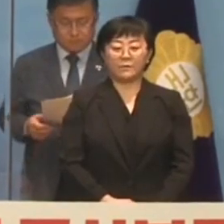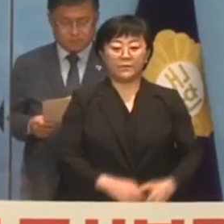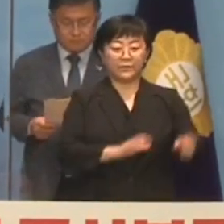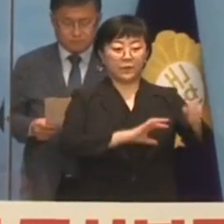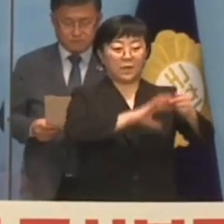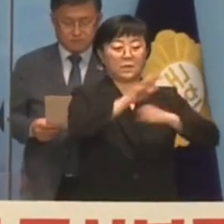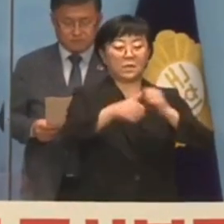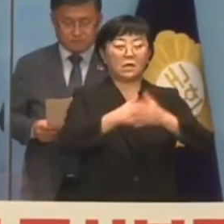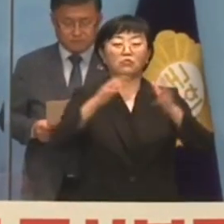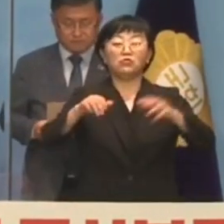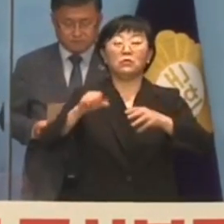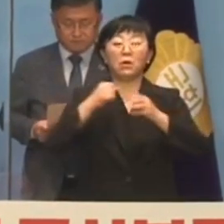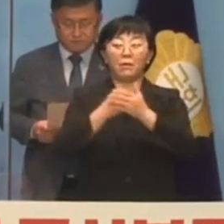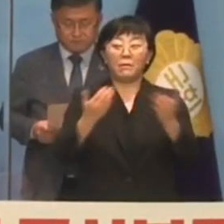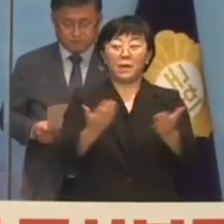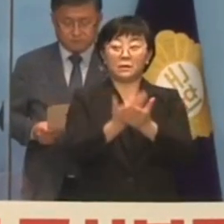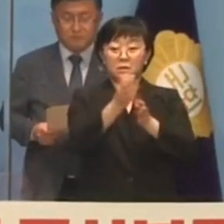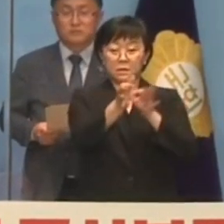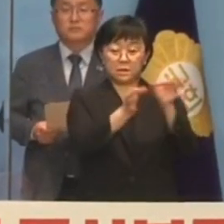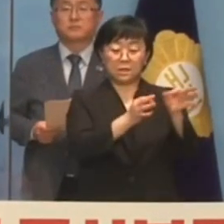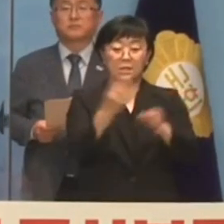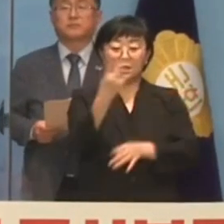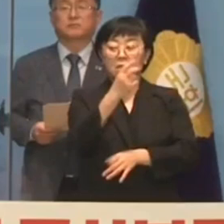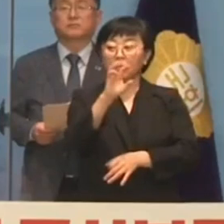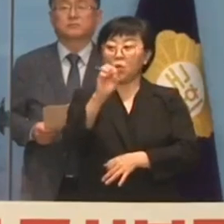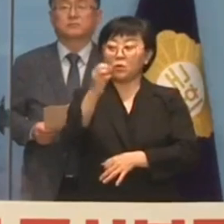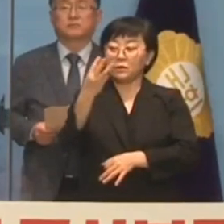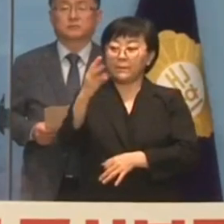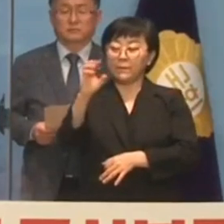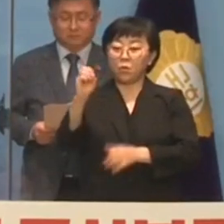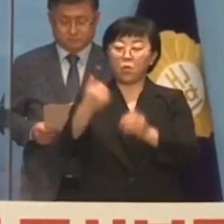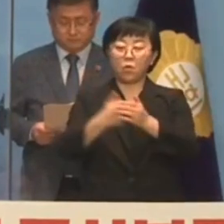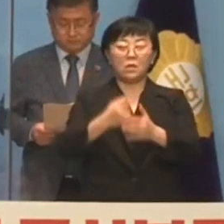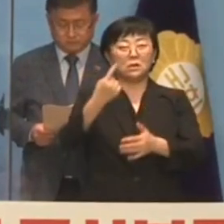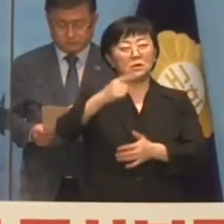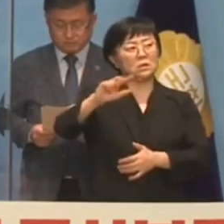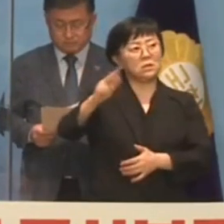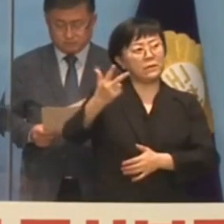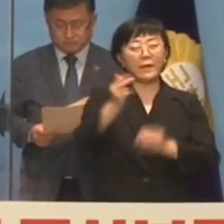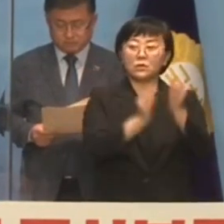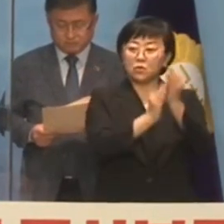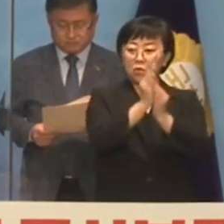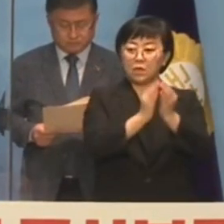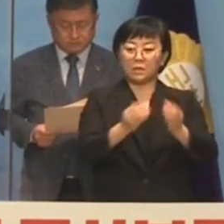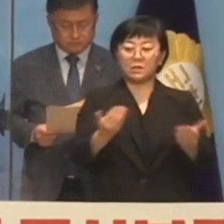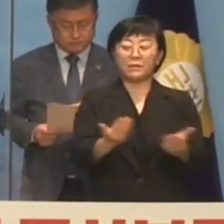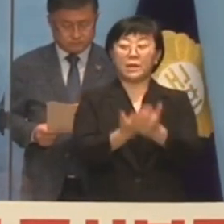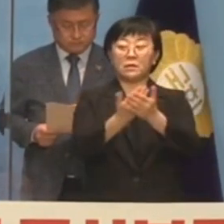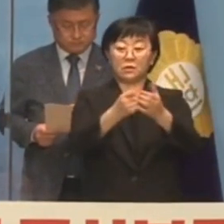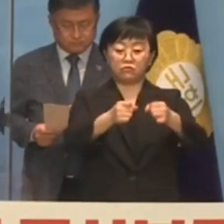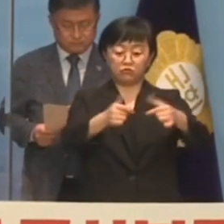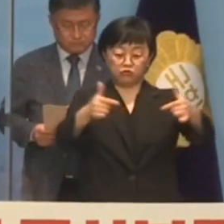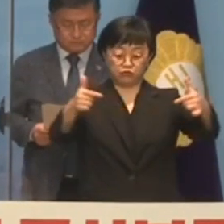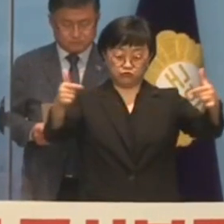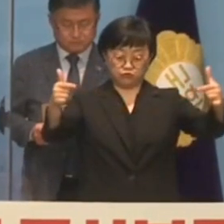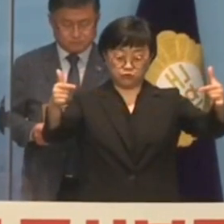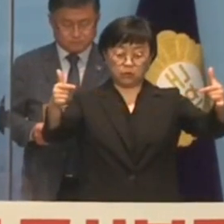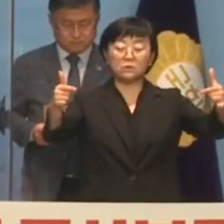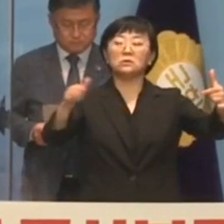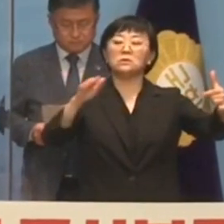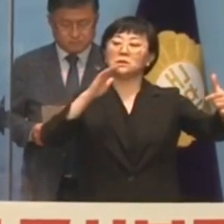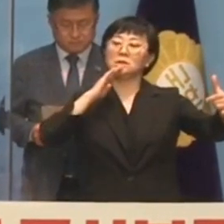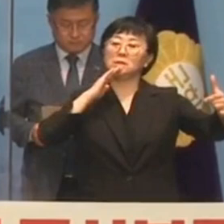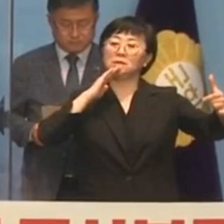세계 풍력발전 시장은 2030년 약 1,700조 원까지 성장할 것으로 전망이 되는